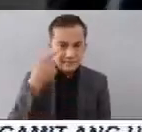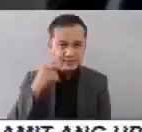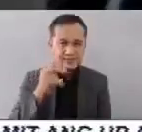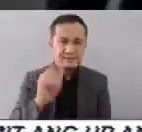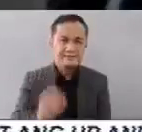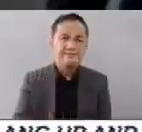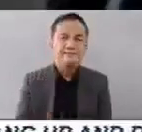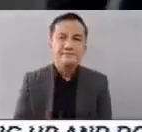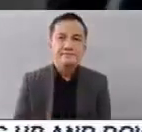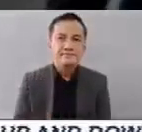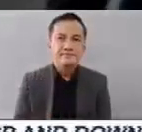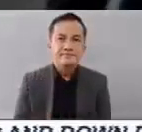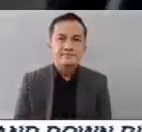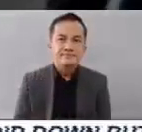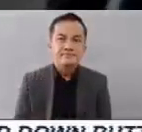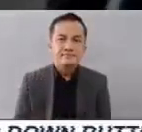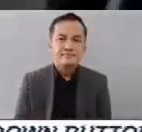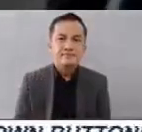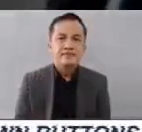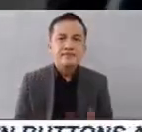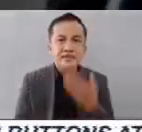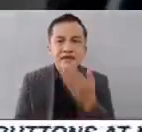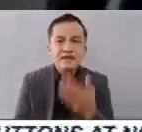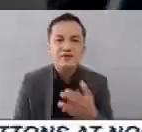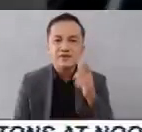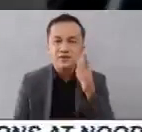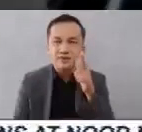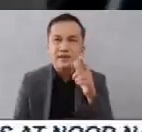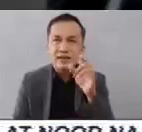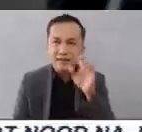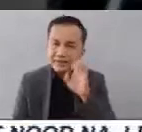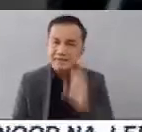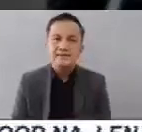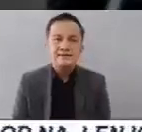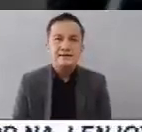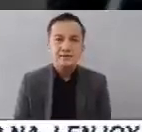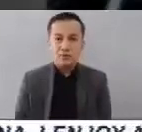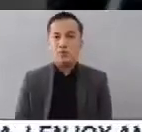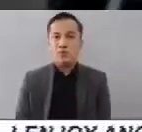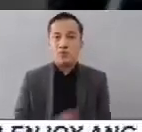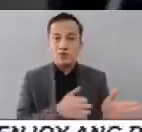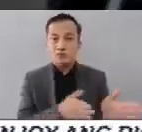price rollback ng clean fuel mamayang alas 8:01 ng umaga.